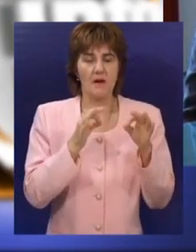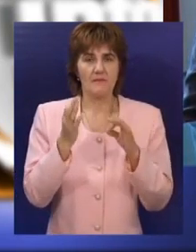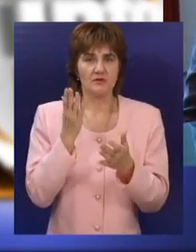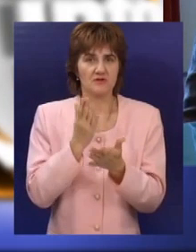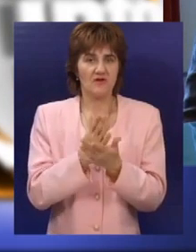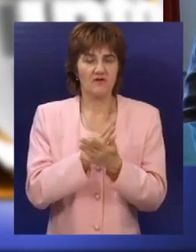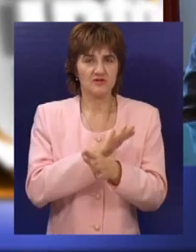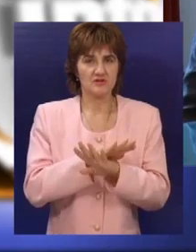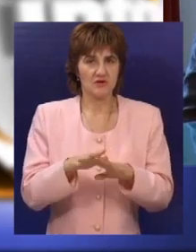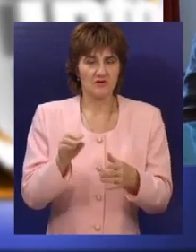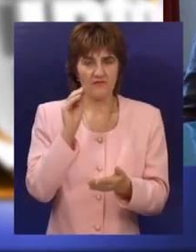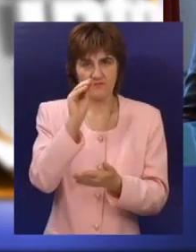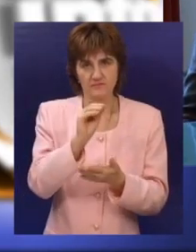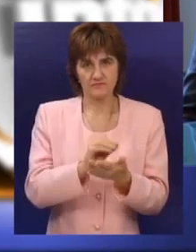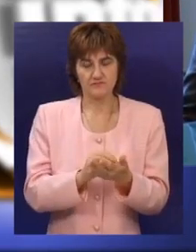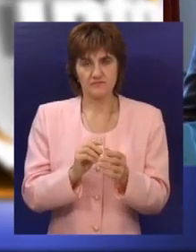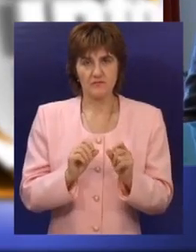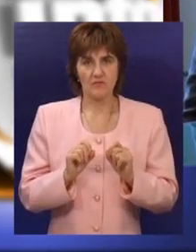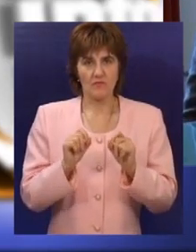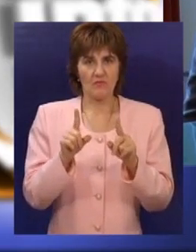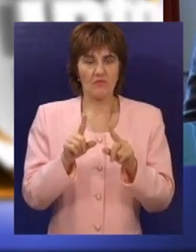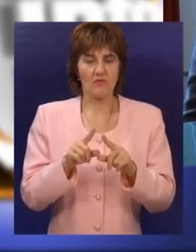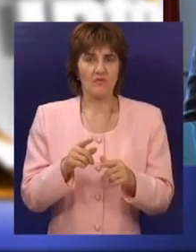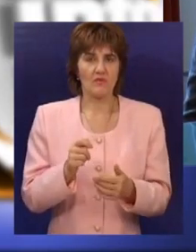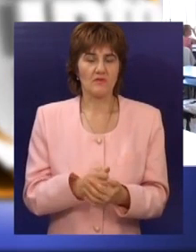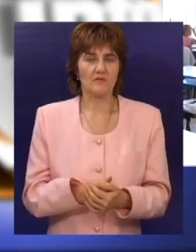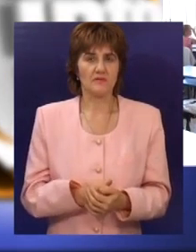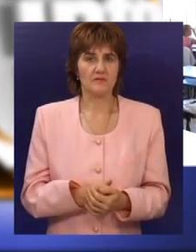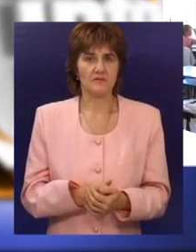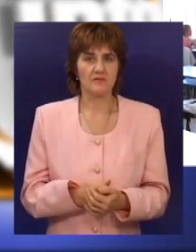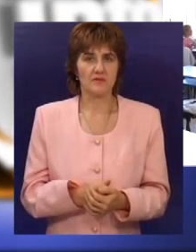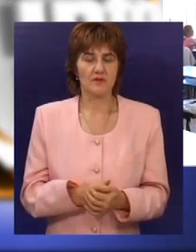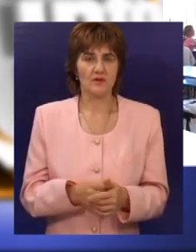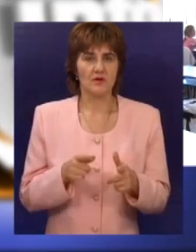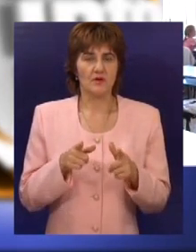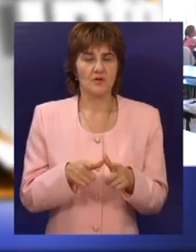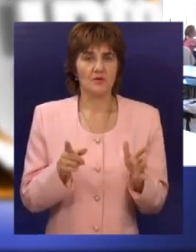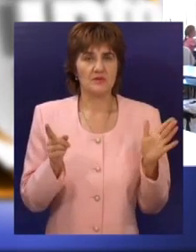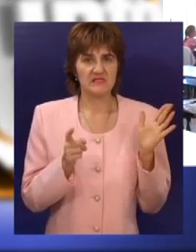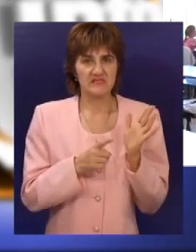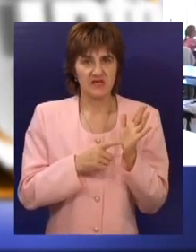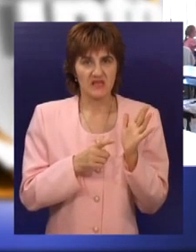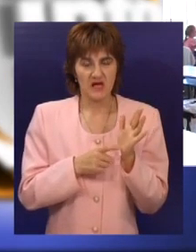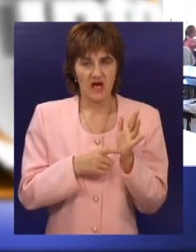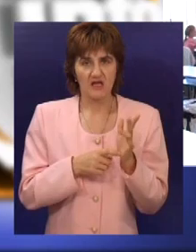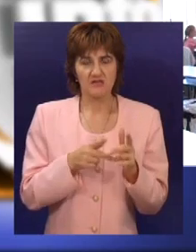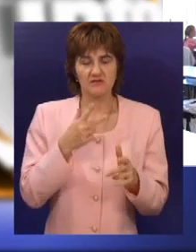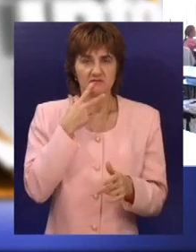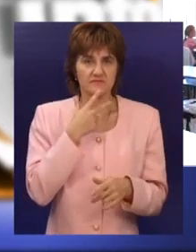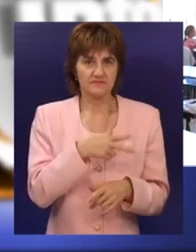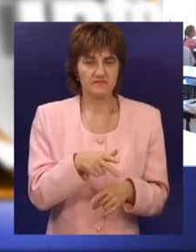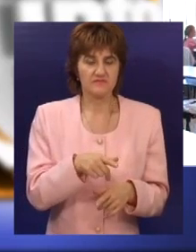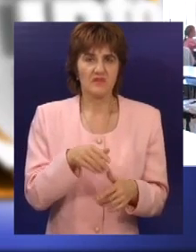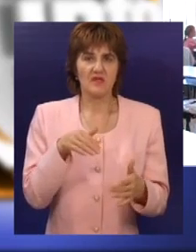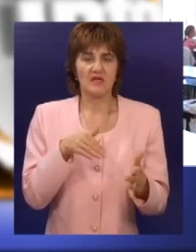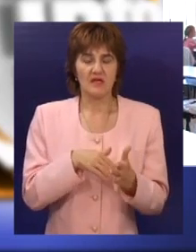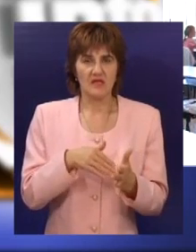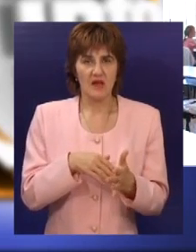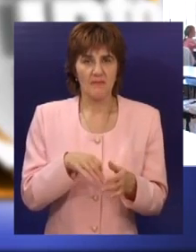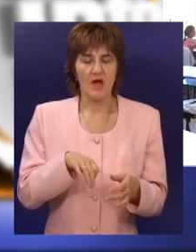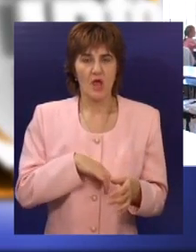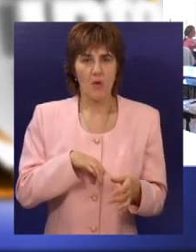škola sanirano, odnosno upućena su sredstva. U samostalnom sindikatu smatraju diskriminacijom to